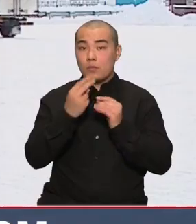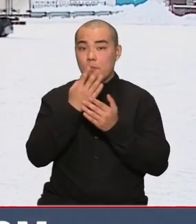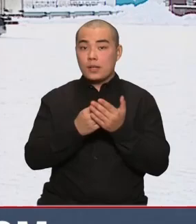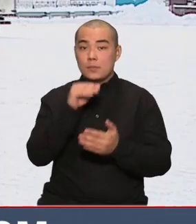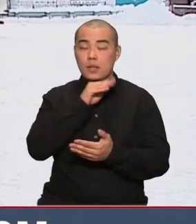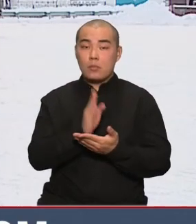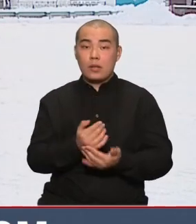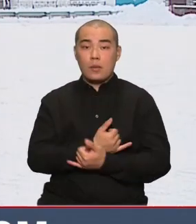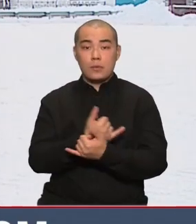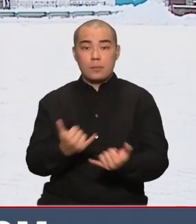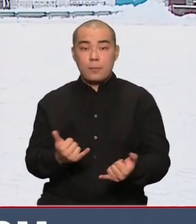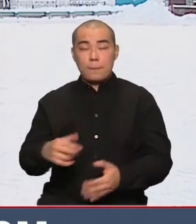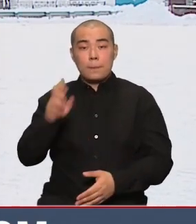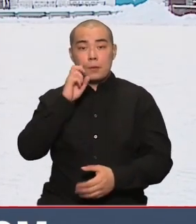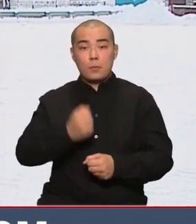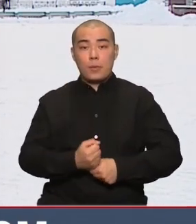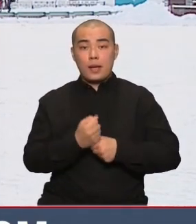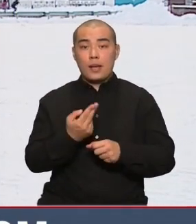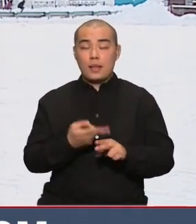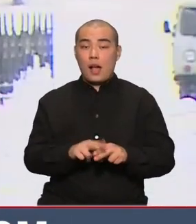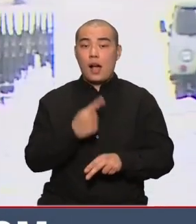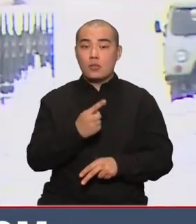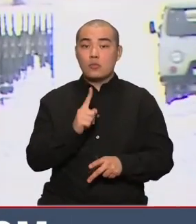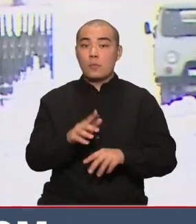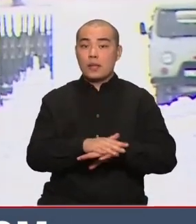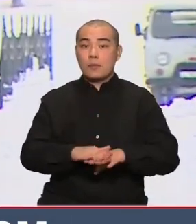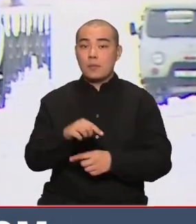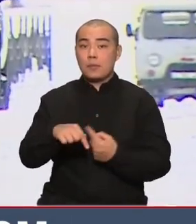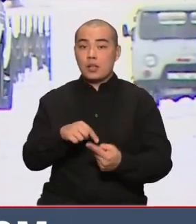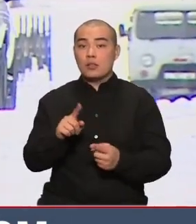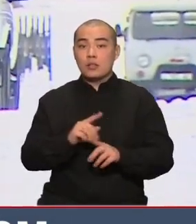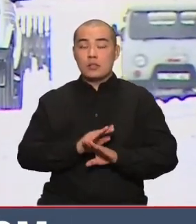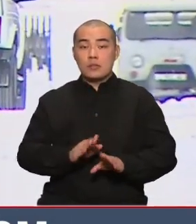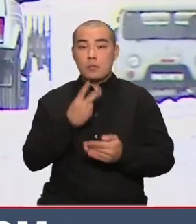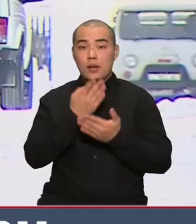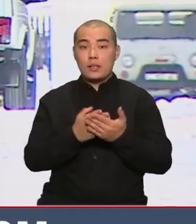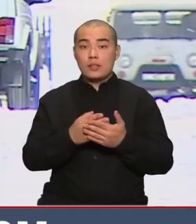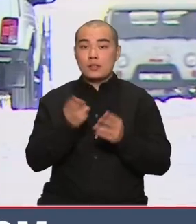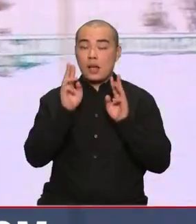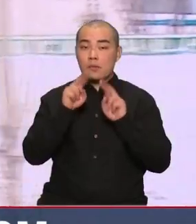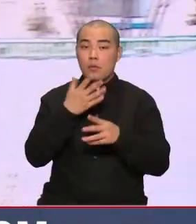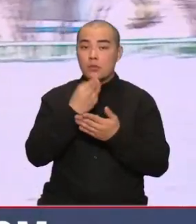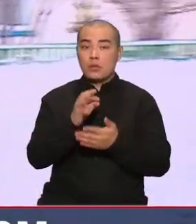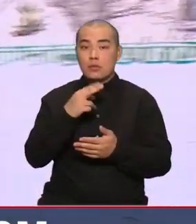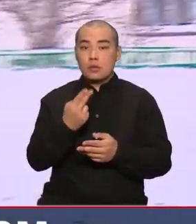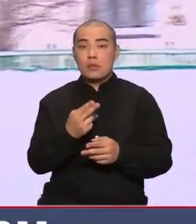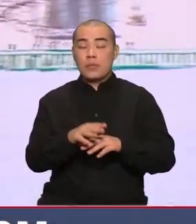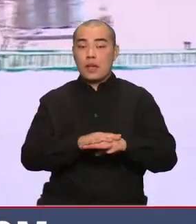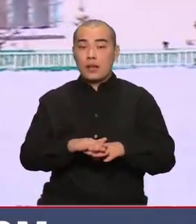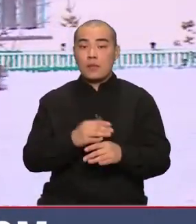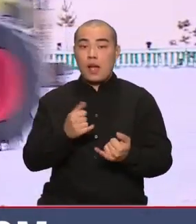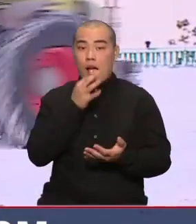специалистов. Государственная поддержка – это одно, но и местные предприниматели не должны забывать о социальной ответственности бизнеса,